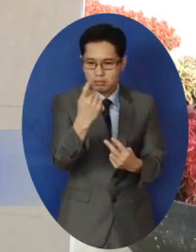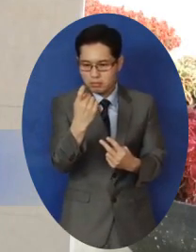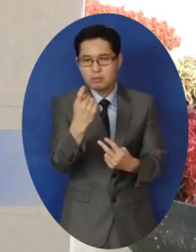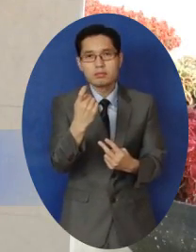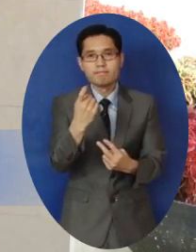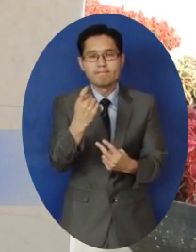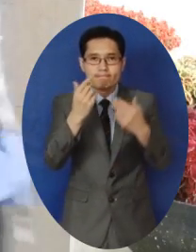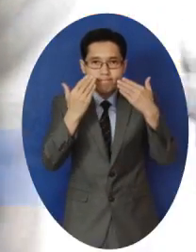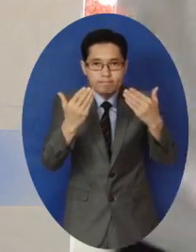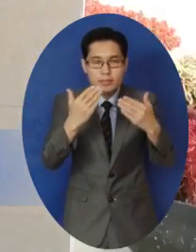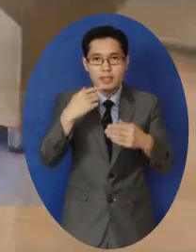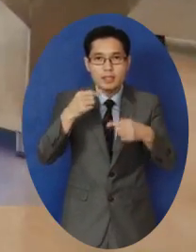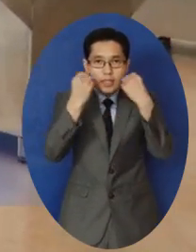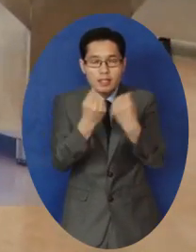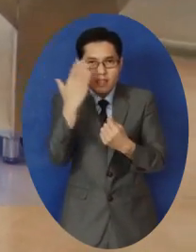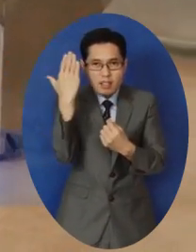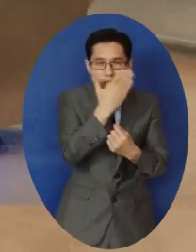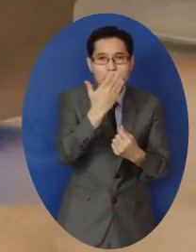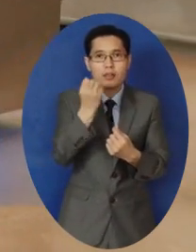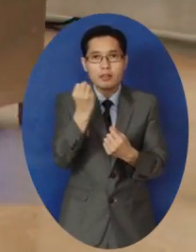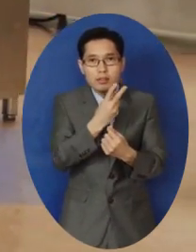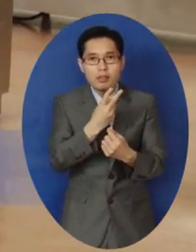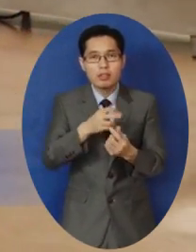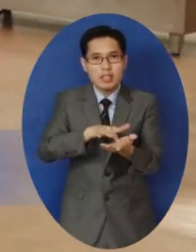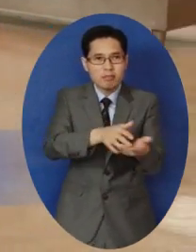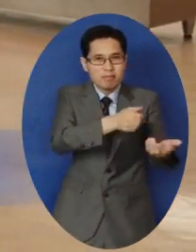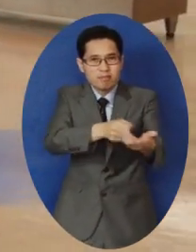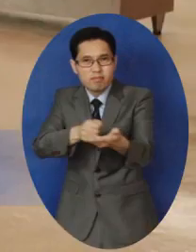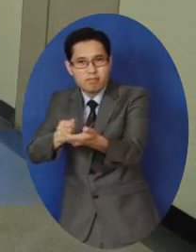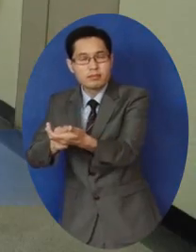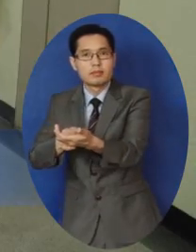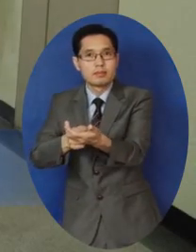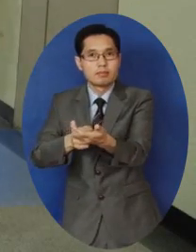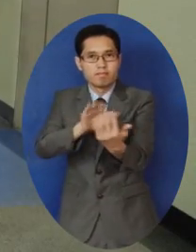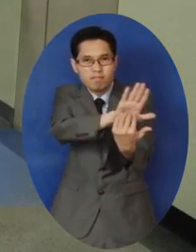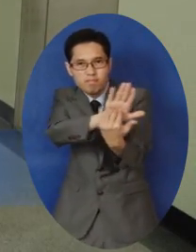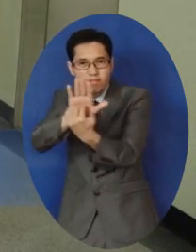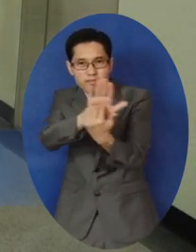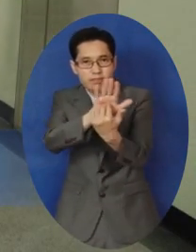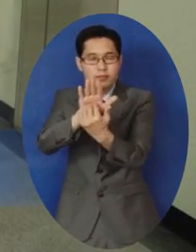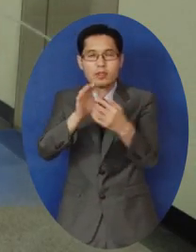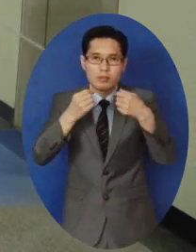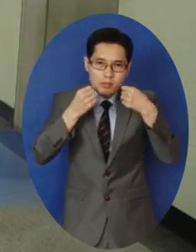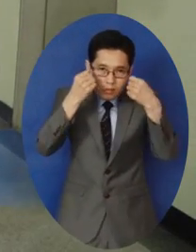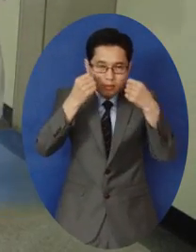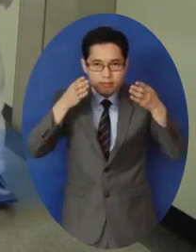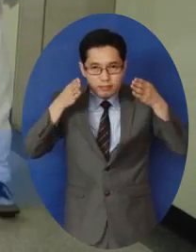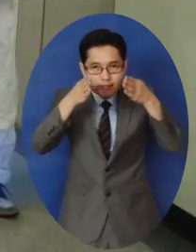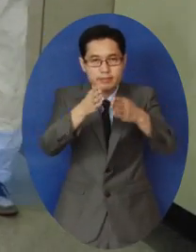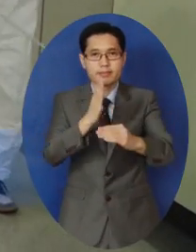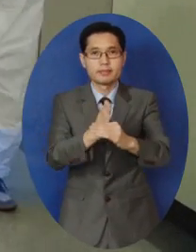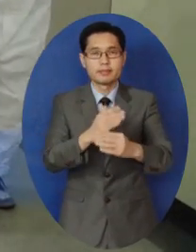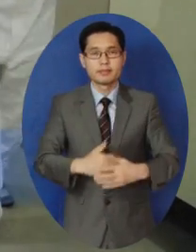등 개인 위생 관리를 강화하고, 전 학교에 방역 소독을 전면 실시하는 등 메르스 예방과 확산 방지에